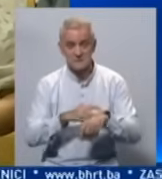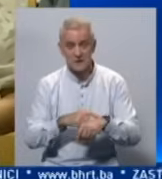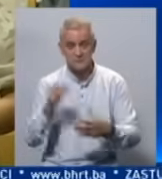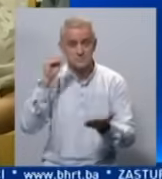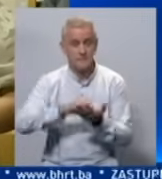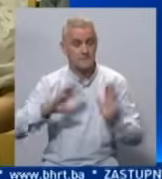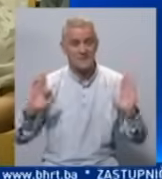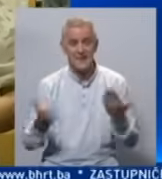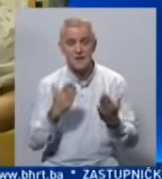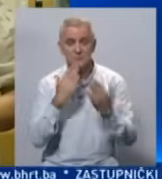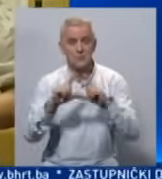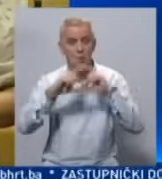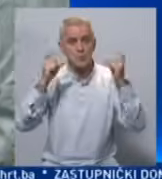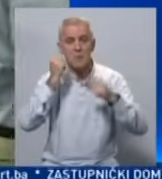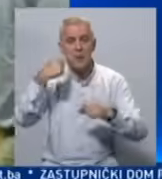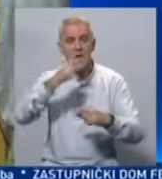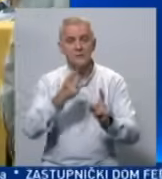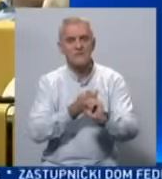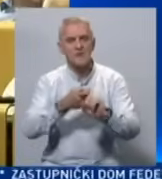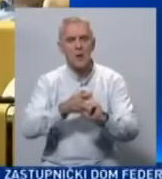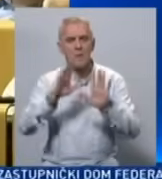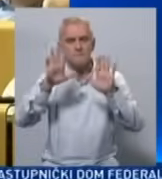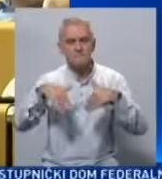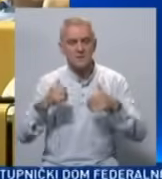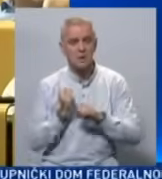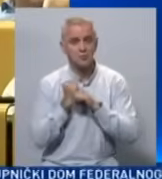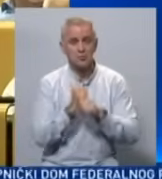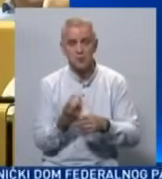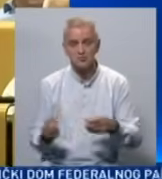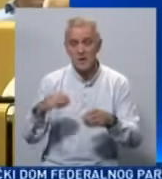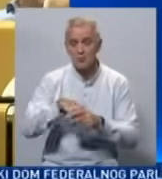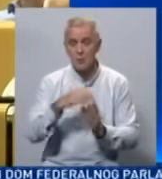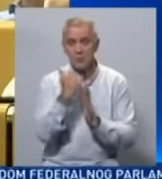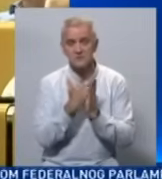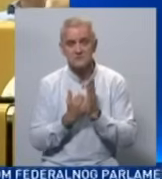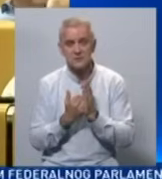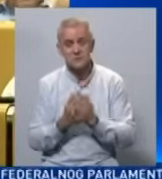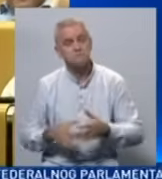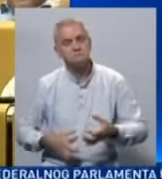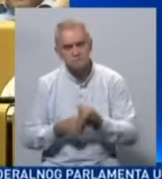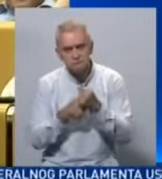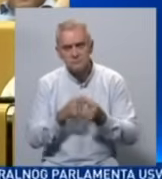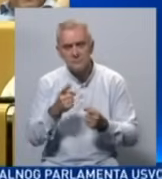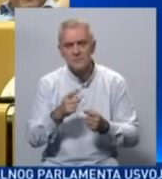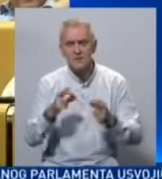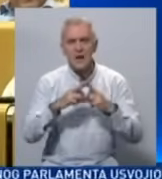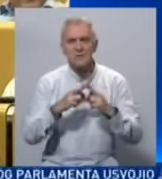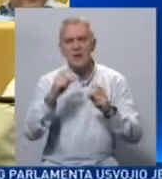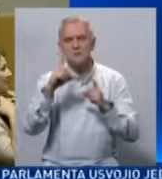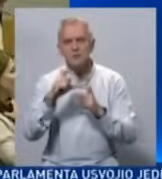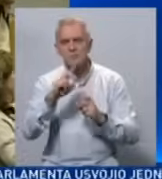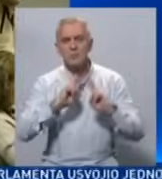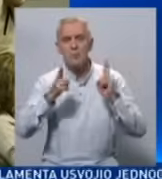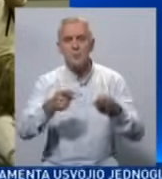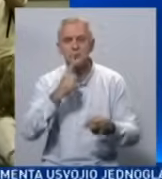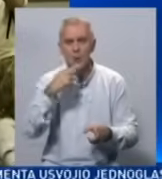je i hitna sjednica Doma naroda federalnog parlamenta. Donošenje dopune zakona podstaknuo je i slučaj Adnana Šemića iz Mostara,